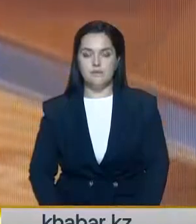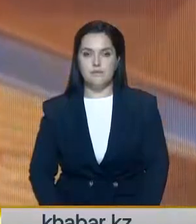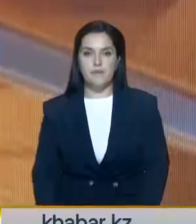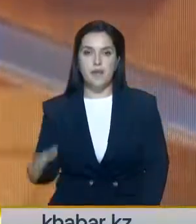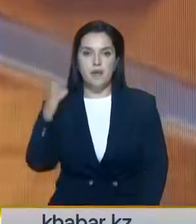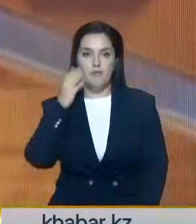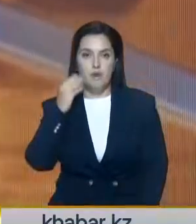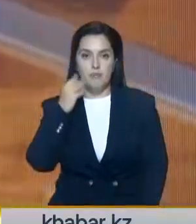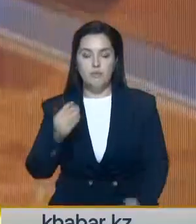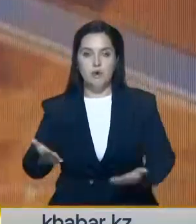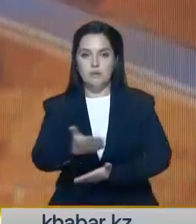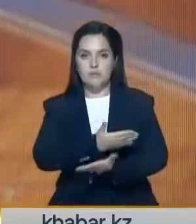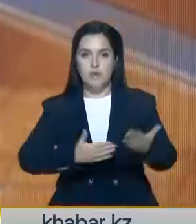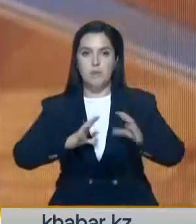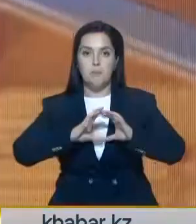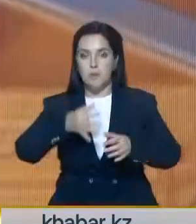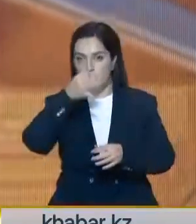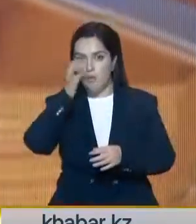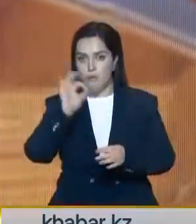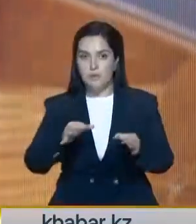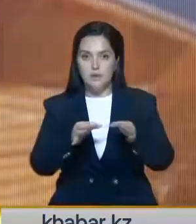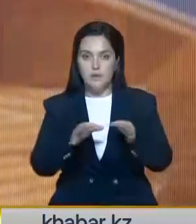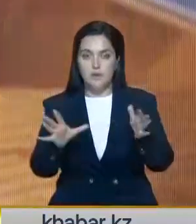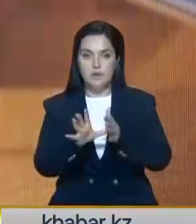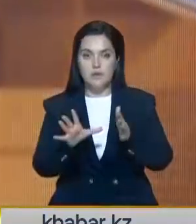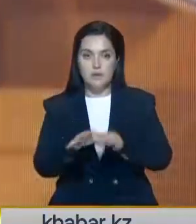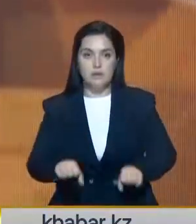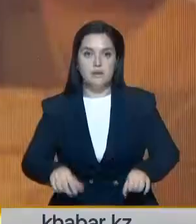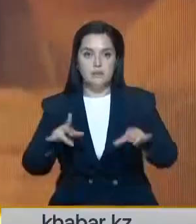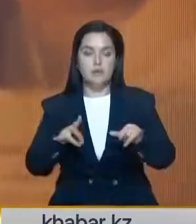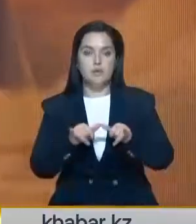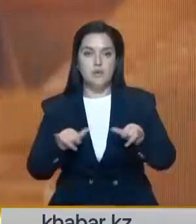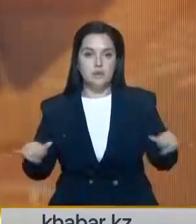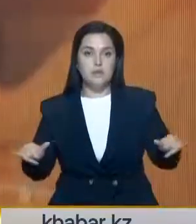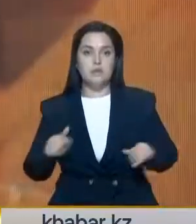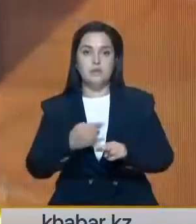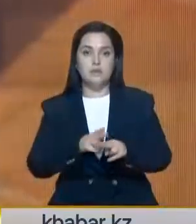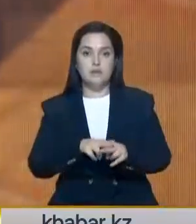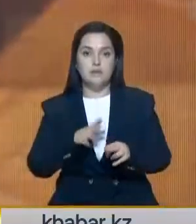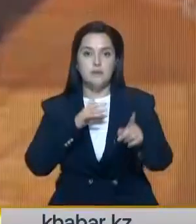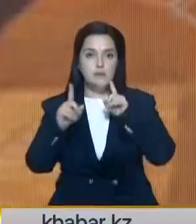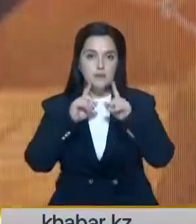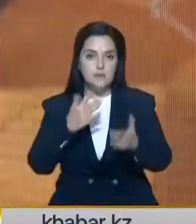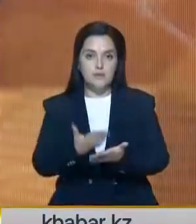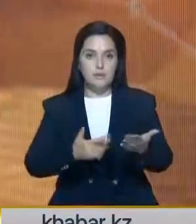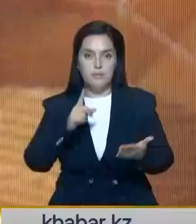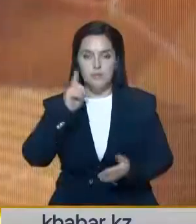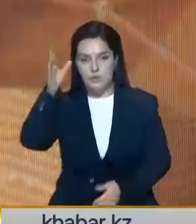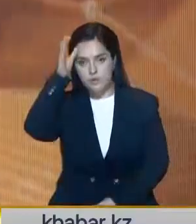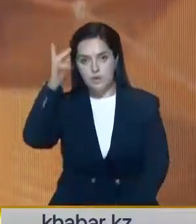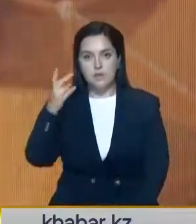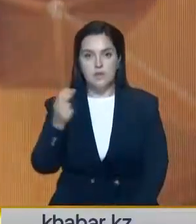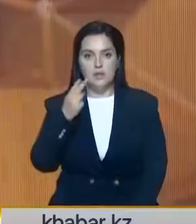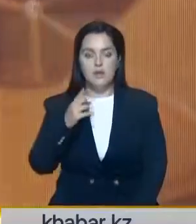А в Алматы тоже сегодня обсуждали мировой опыт применения атомной энергии в развитии энергетического сектора. Там прошло заседание Совета молодых